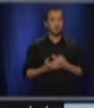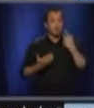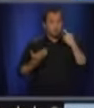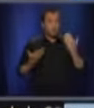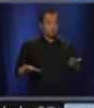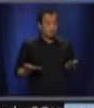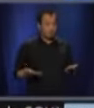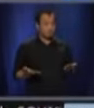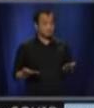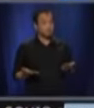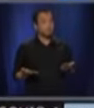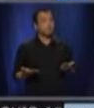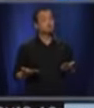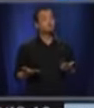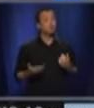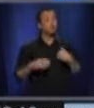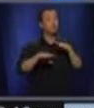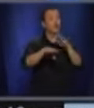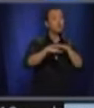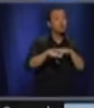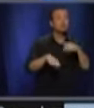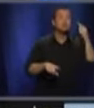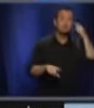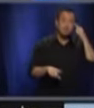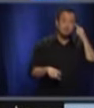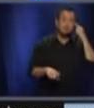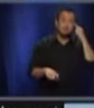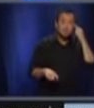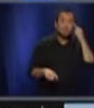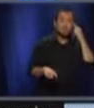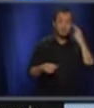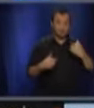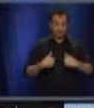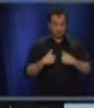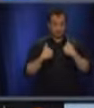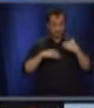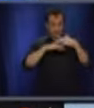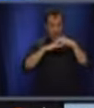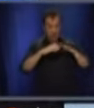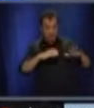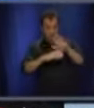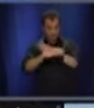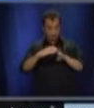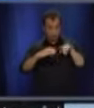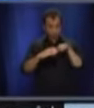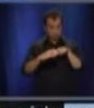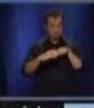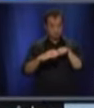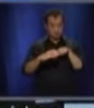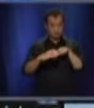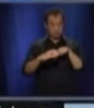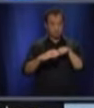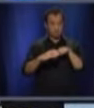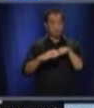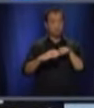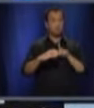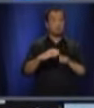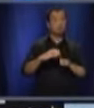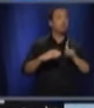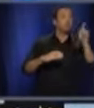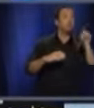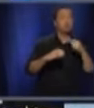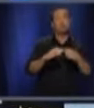pour bien comprendre, c'est que les gens qui sont dans une région orange, on veut que dans la mesure du possible, elles évitent de se déplacer vers les régions autour qui